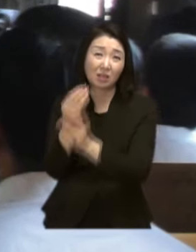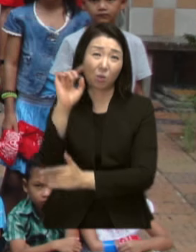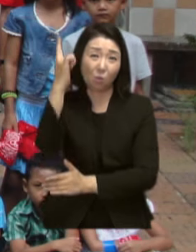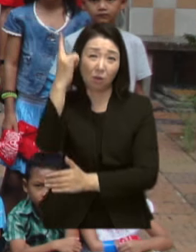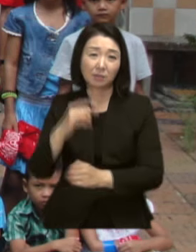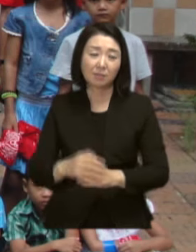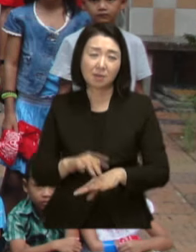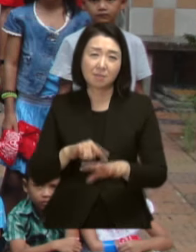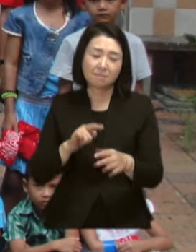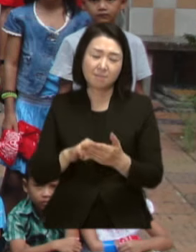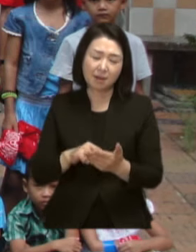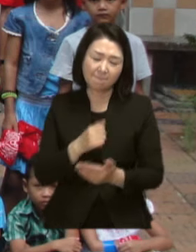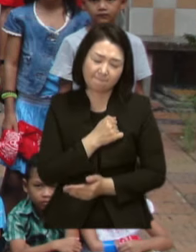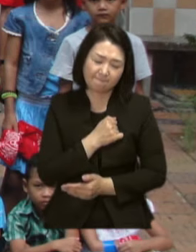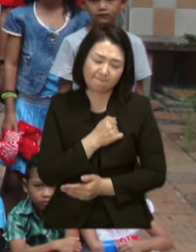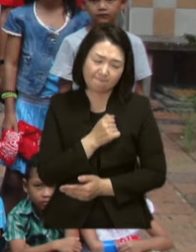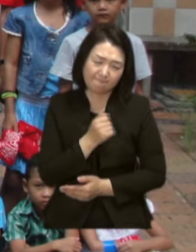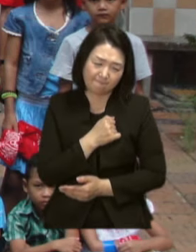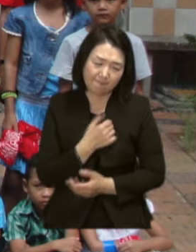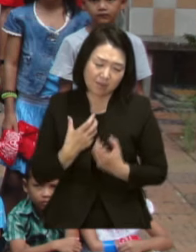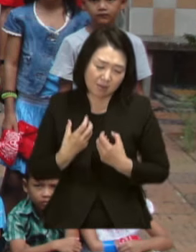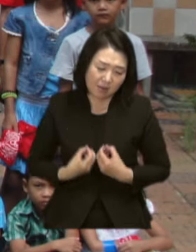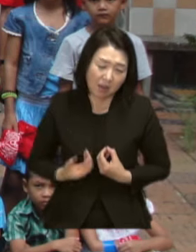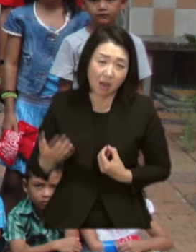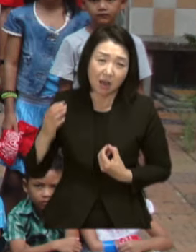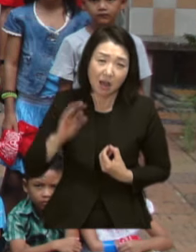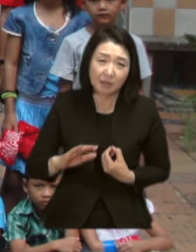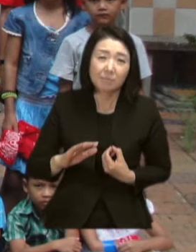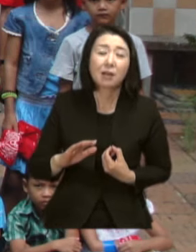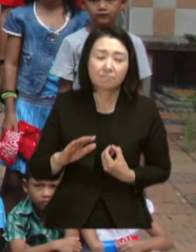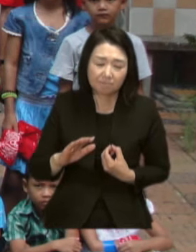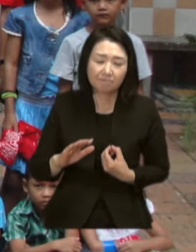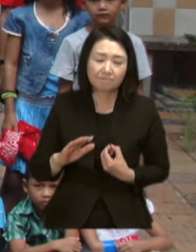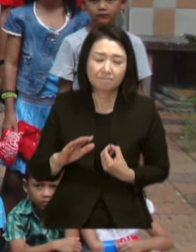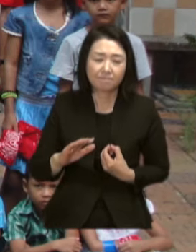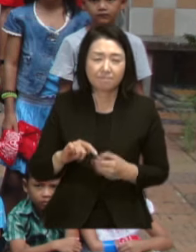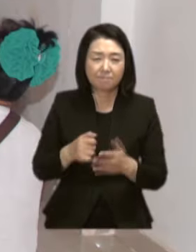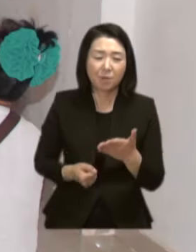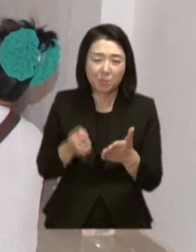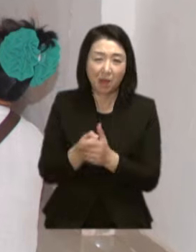속에서도 사명을 부여잡고 목회하며 선교지를 다녔는데